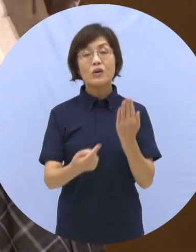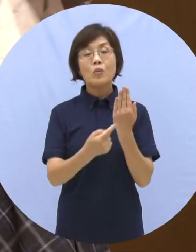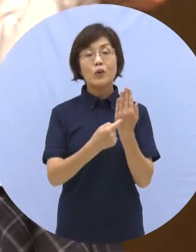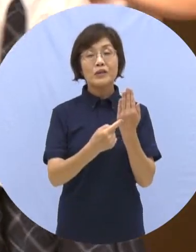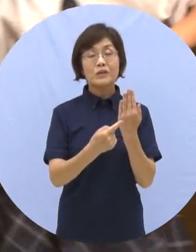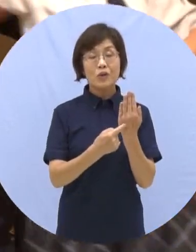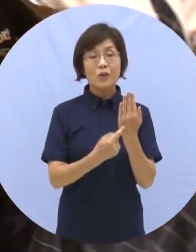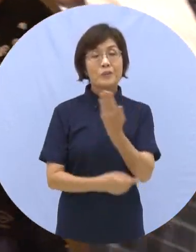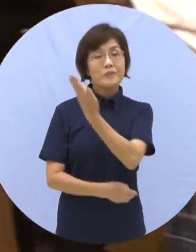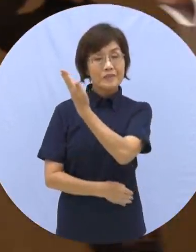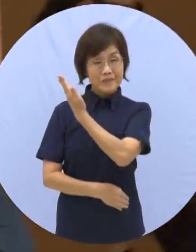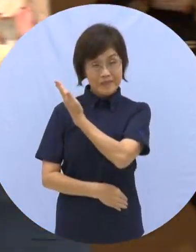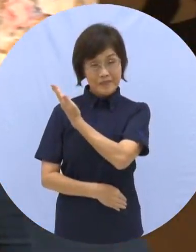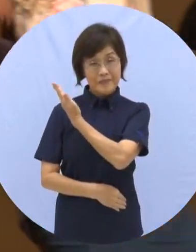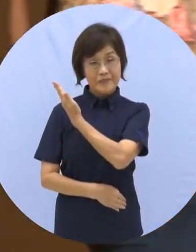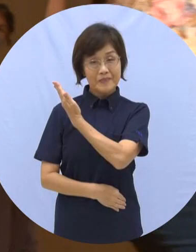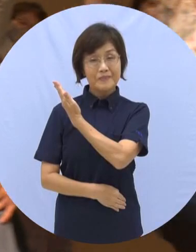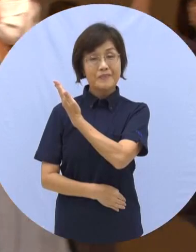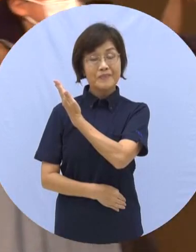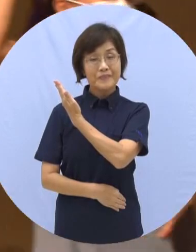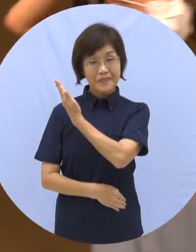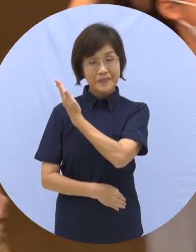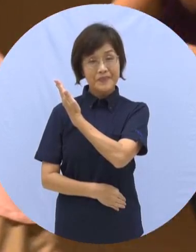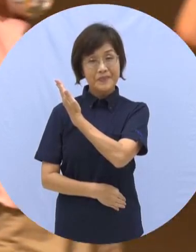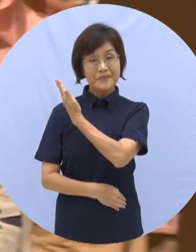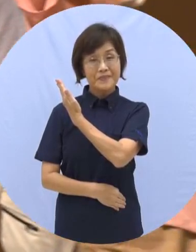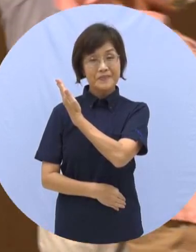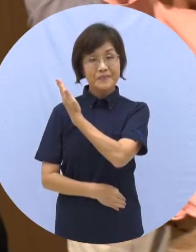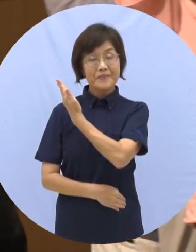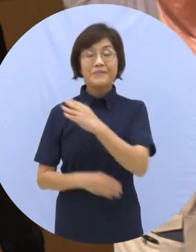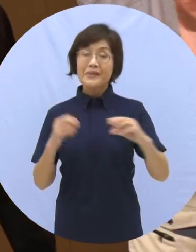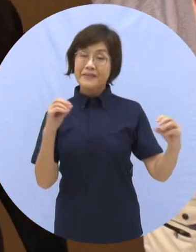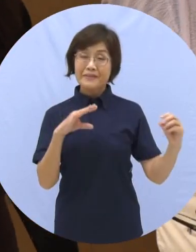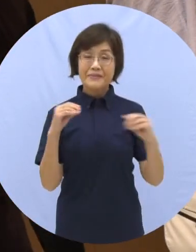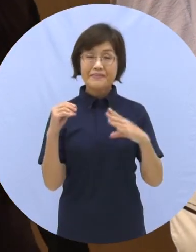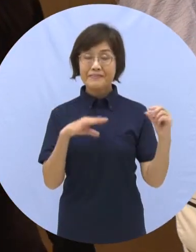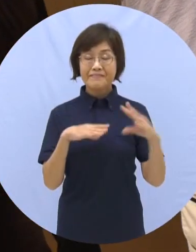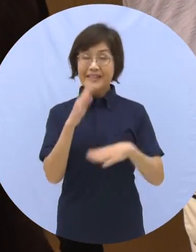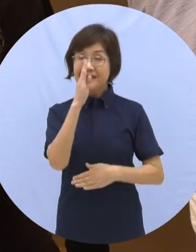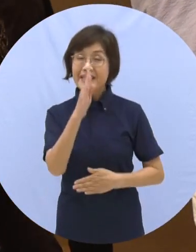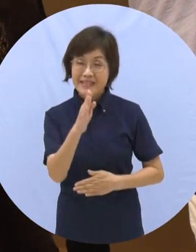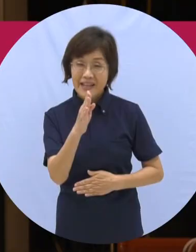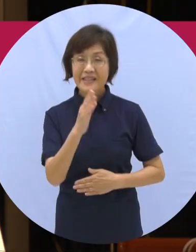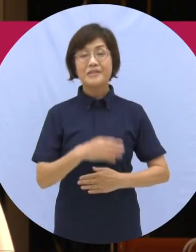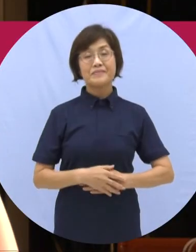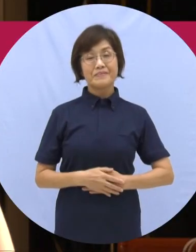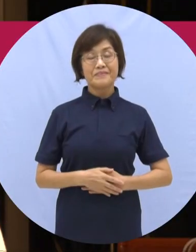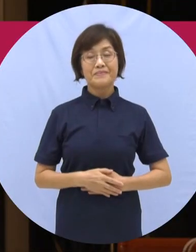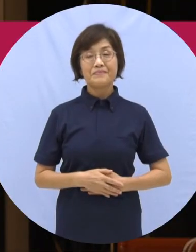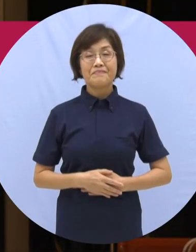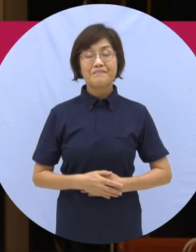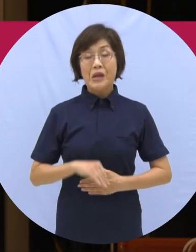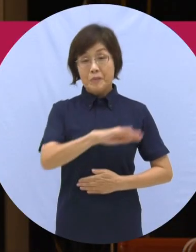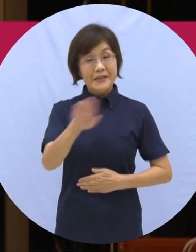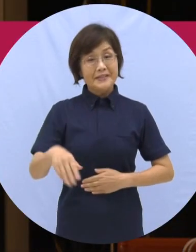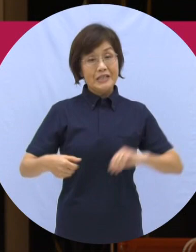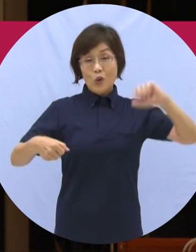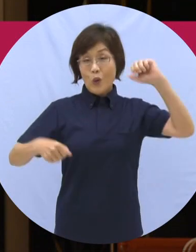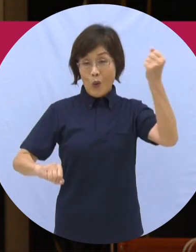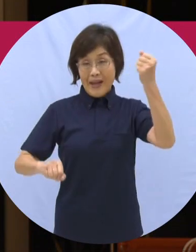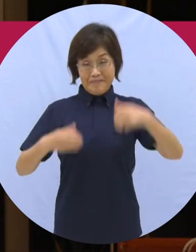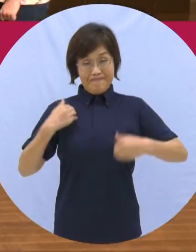be で何々になりたいという意味になるんですよ。ぜひ使ってみてくださいね。 I'm looking forward to